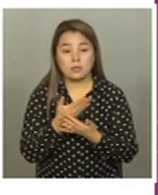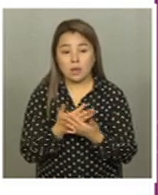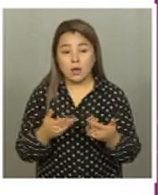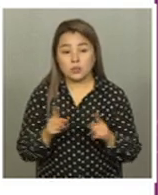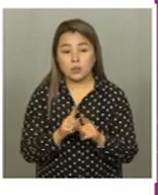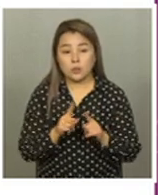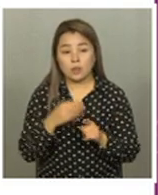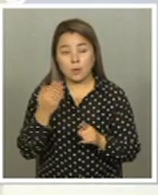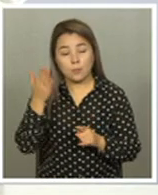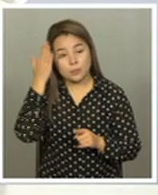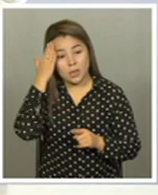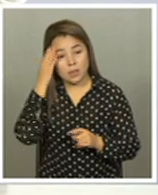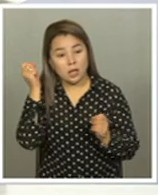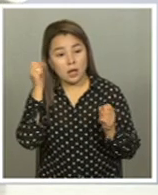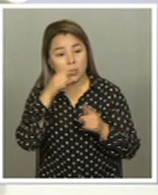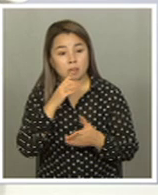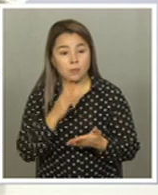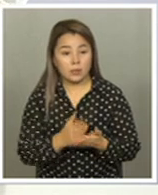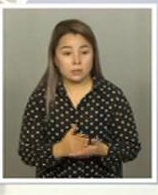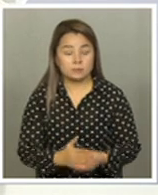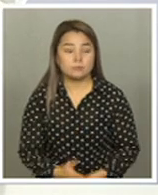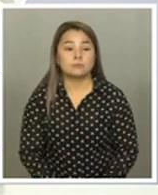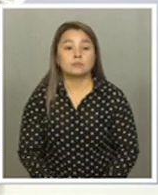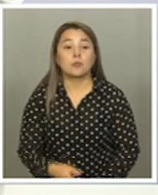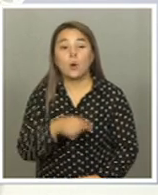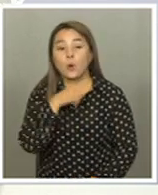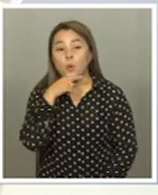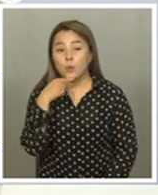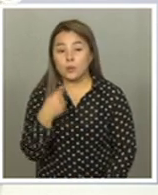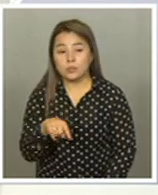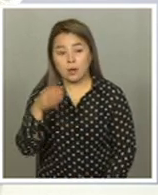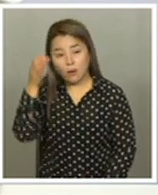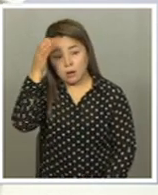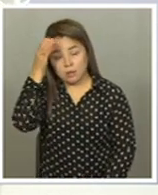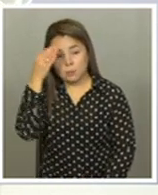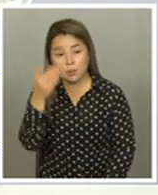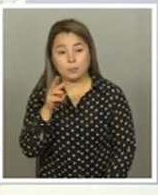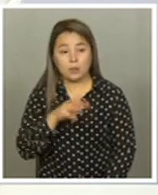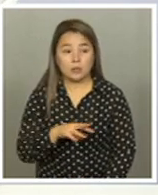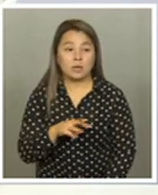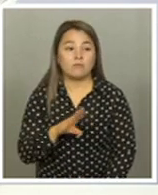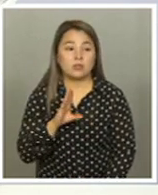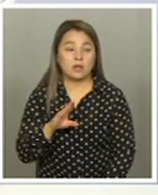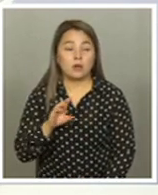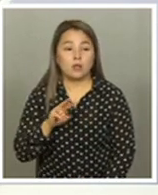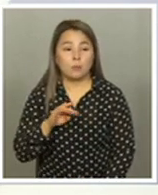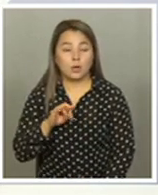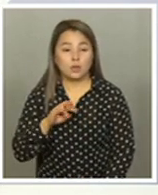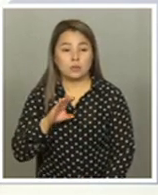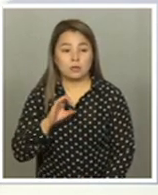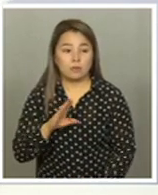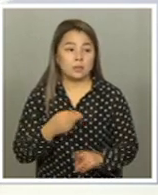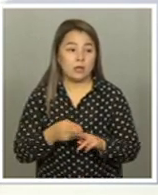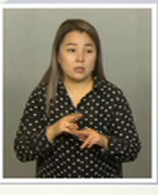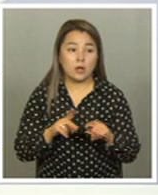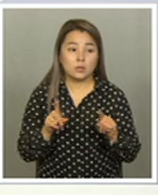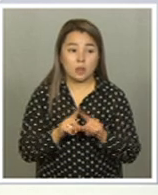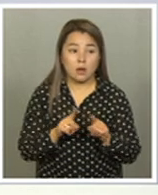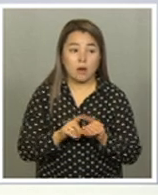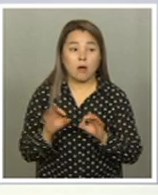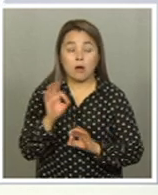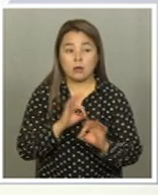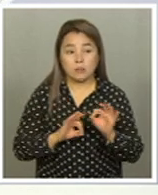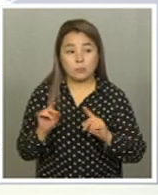қасиеттерін анықтайды. Ал орыс ғалымы Михаил Васильевич Ломоносов атом молекулалық ілімін дамытып,